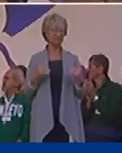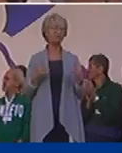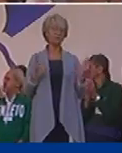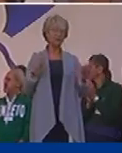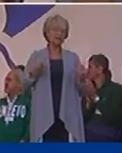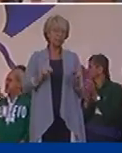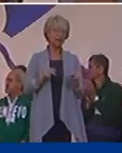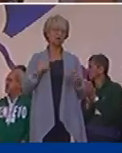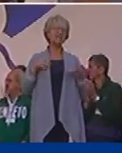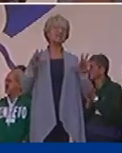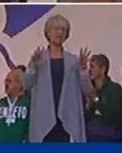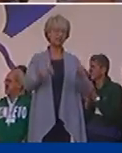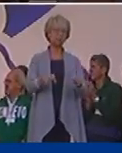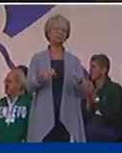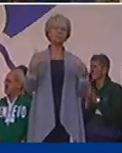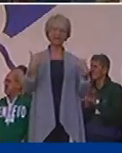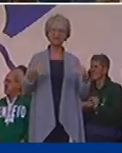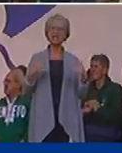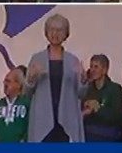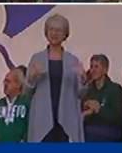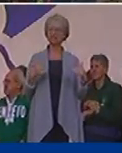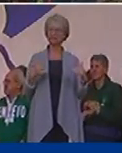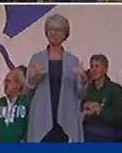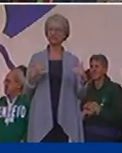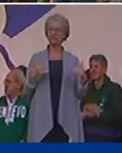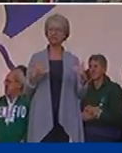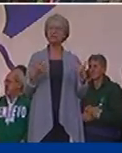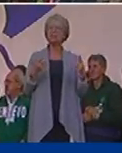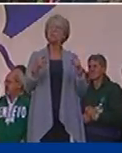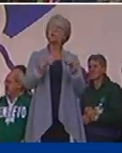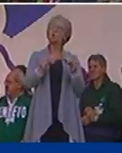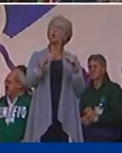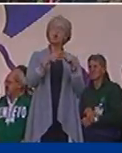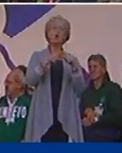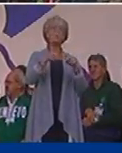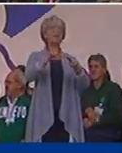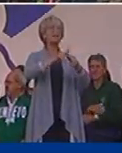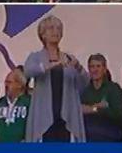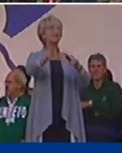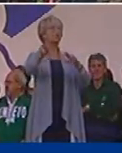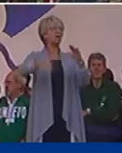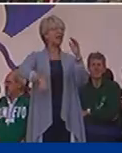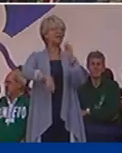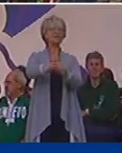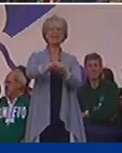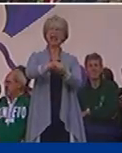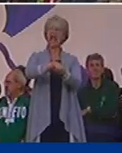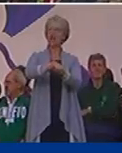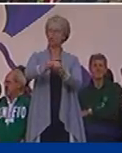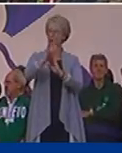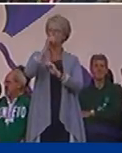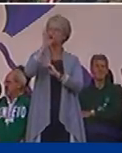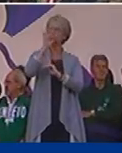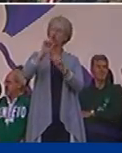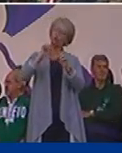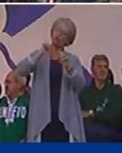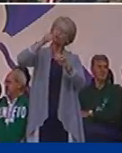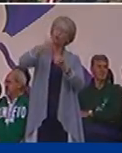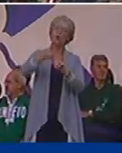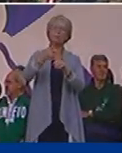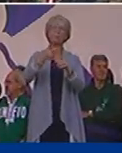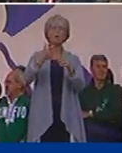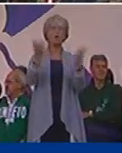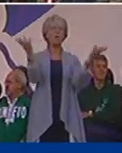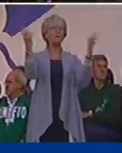impegnativi, perché è un po' come con la nazionale di calcio, il giorno dopo la partita